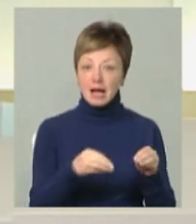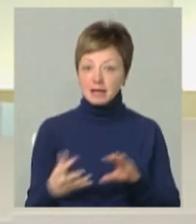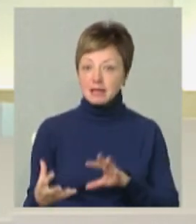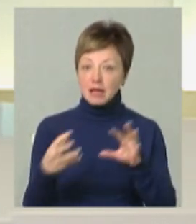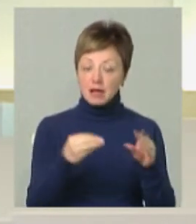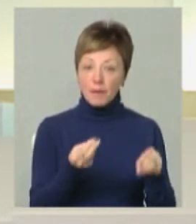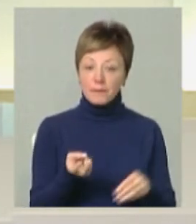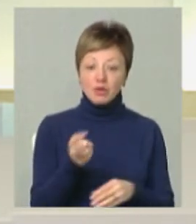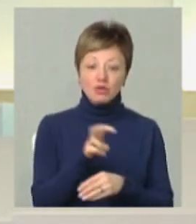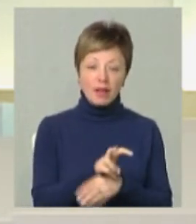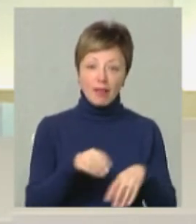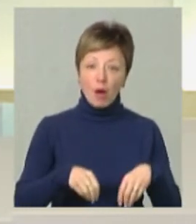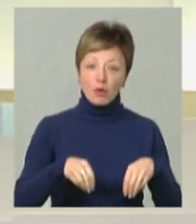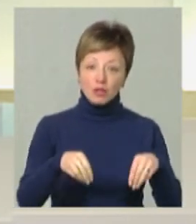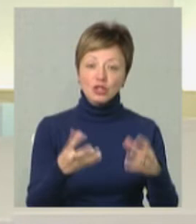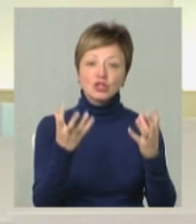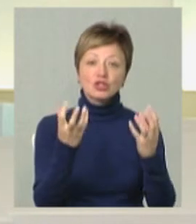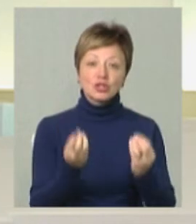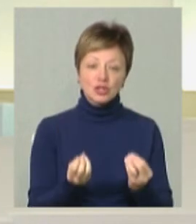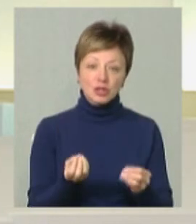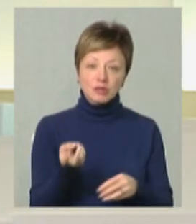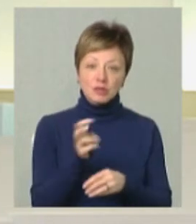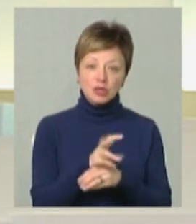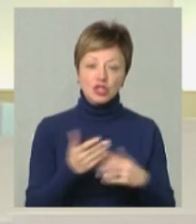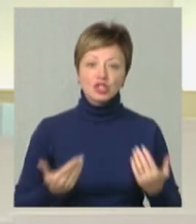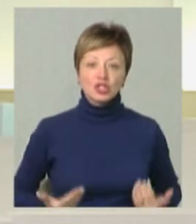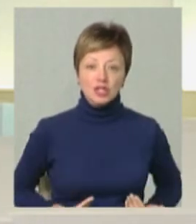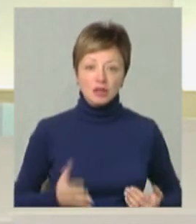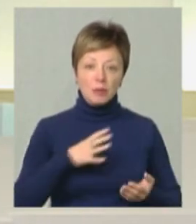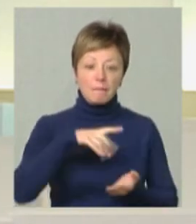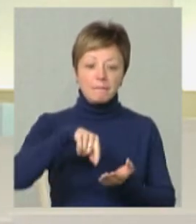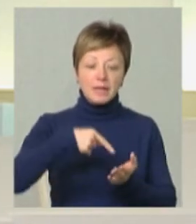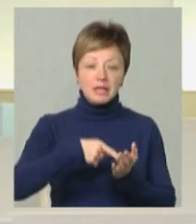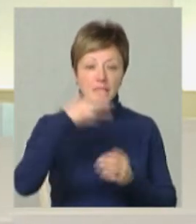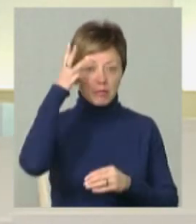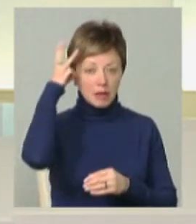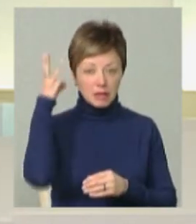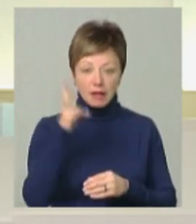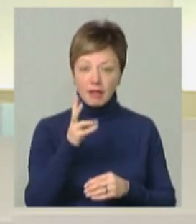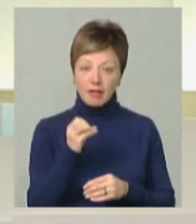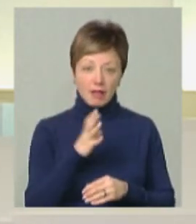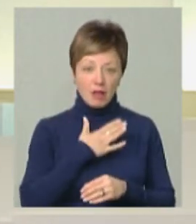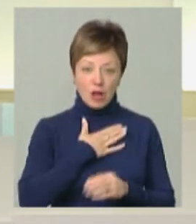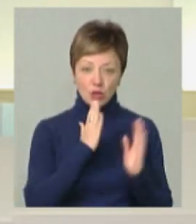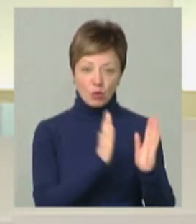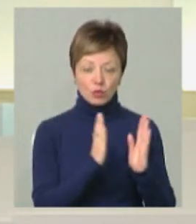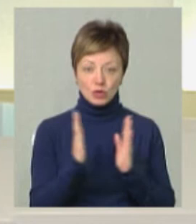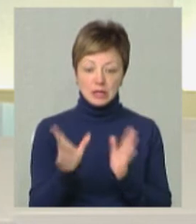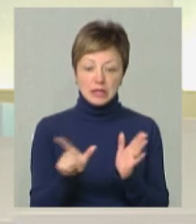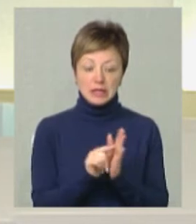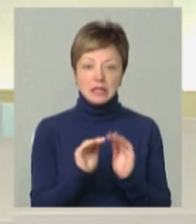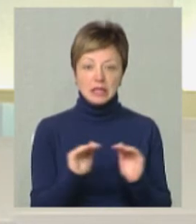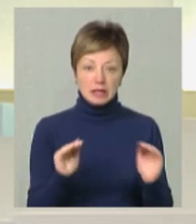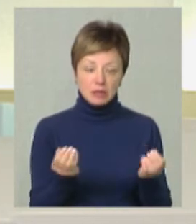Вони прийшли на посадки. Причому прийшли ще на посадки жителі, які жили в місті Хмельницькому і не жили в наших гуртожитках. Вони з дітьми прийшли.